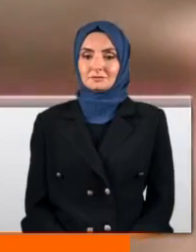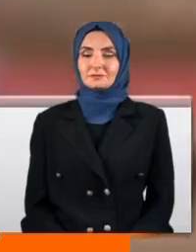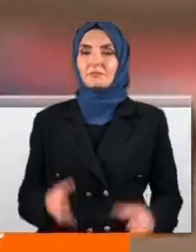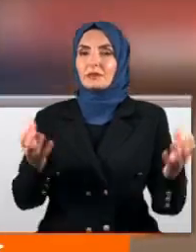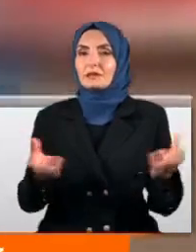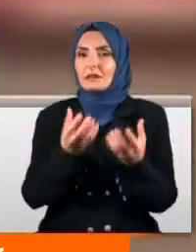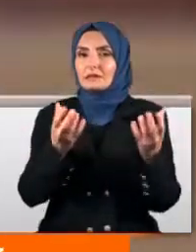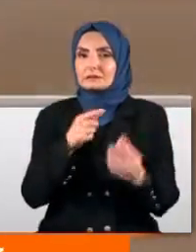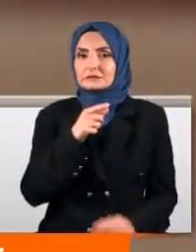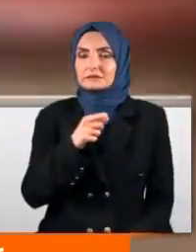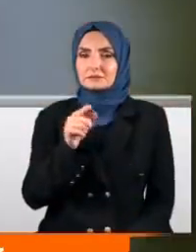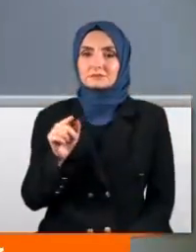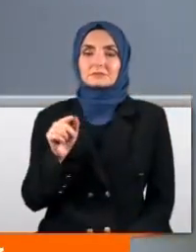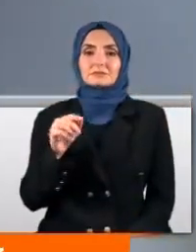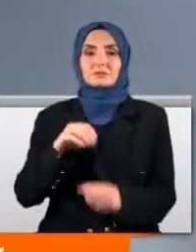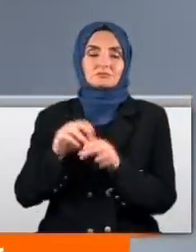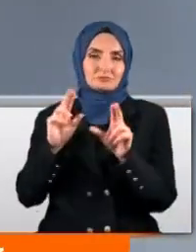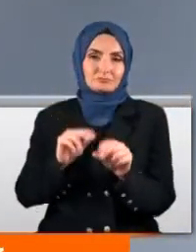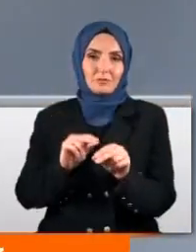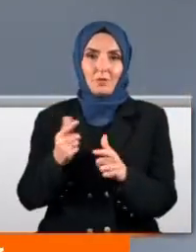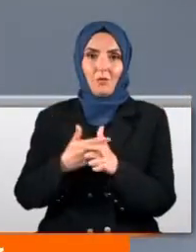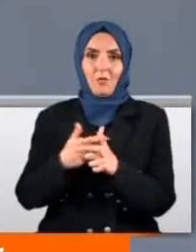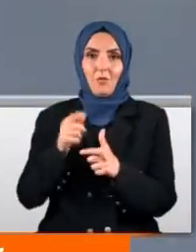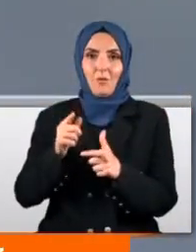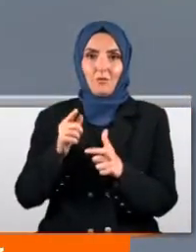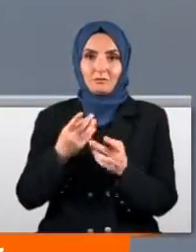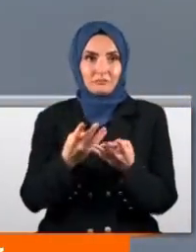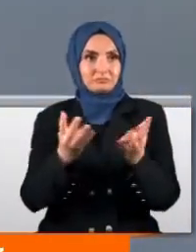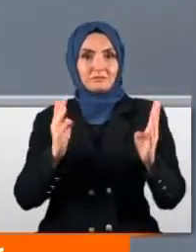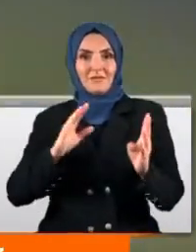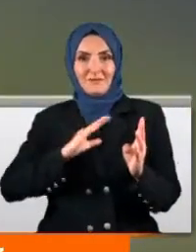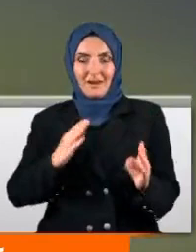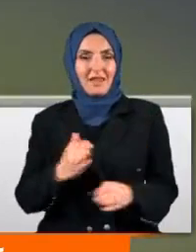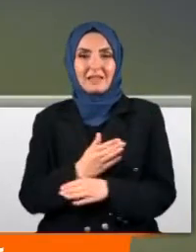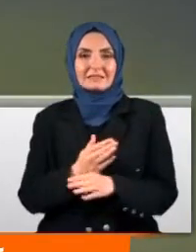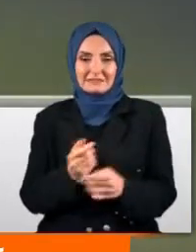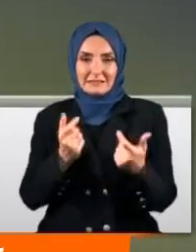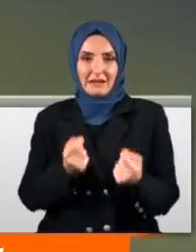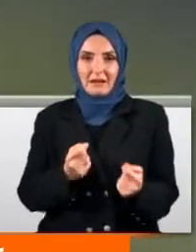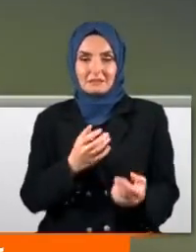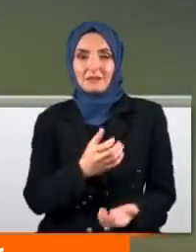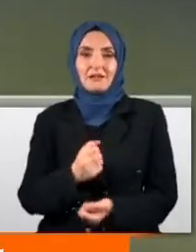Yangın kaldıkları oteli esir alırken onlar birkaç eşyayla güvenli noktalara kaçmak zorunda.